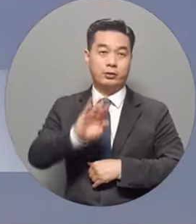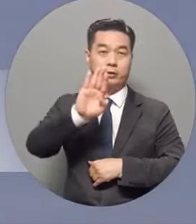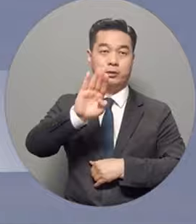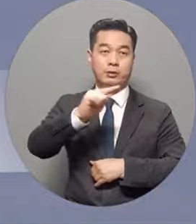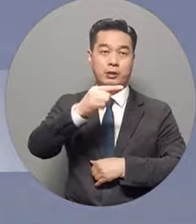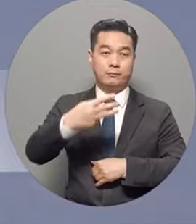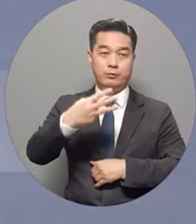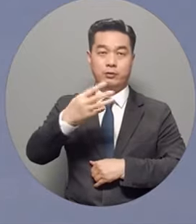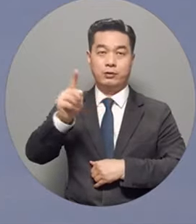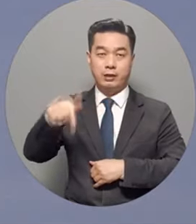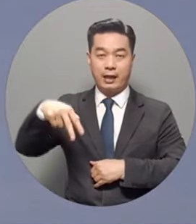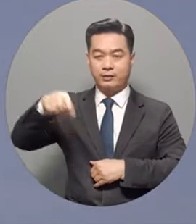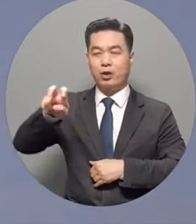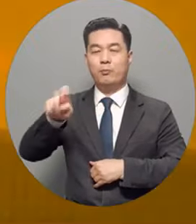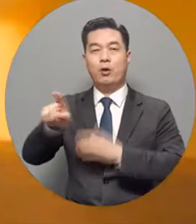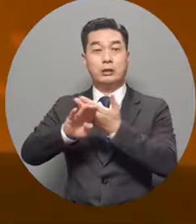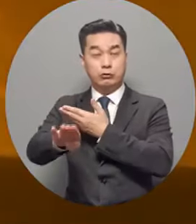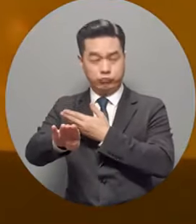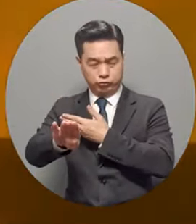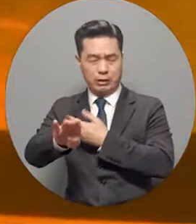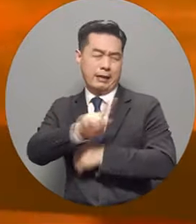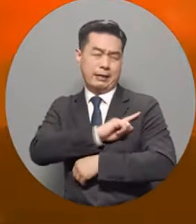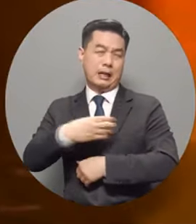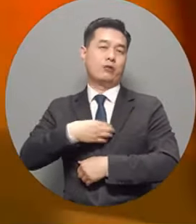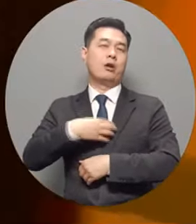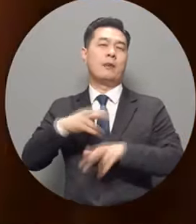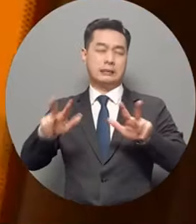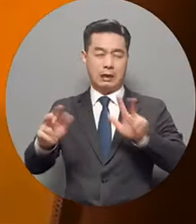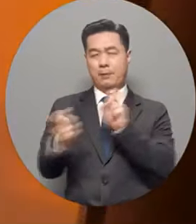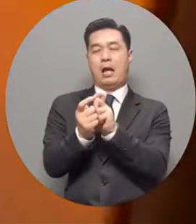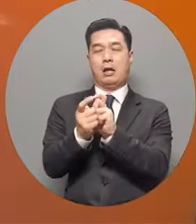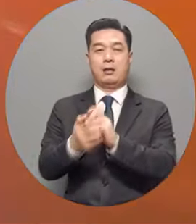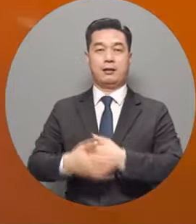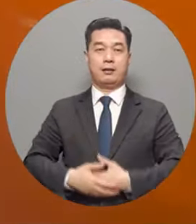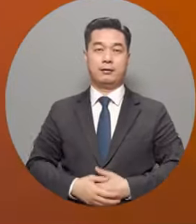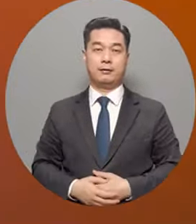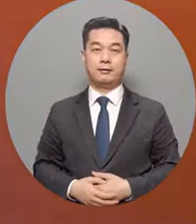이후 가장 위험한 곳으로 보고 있습니다 MBC 뉴스 이입니다